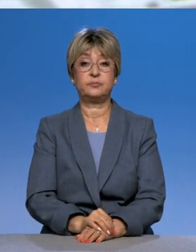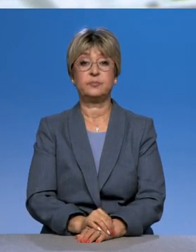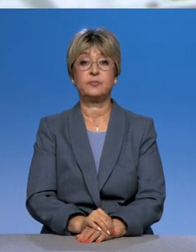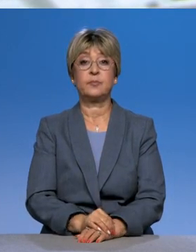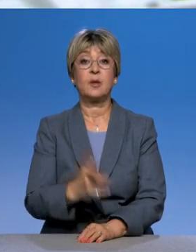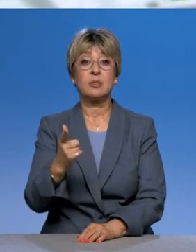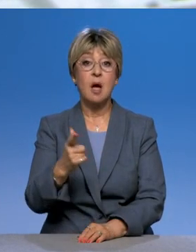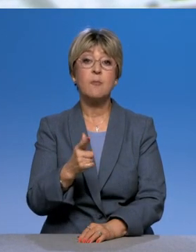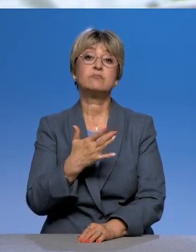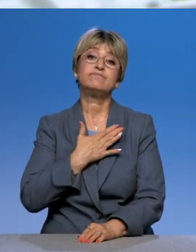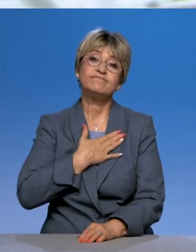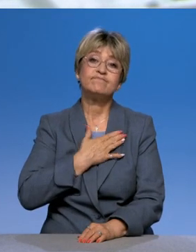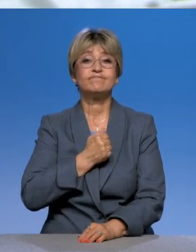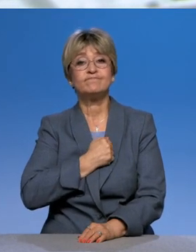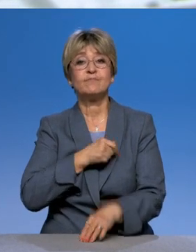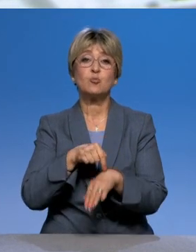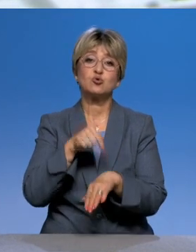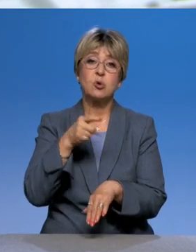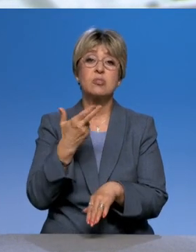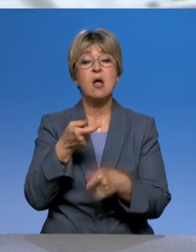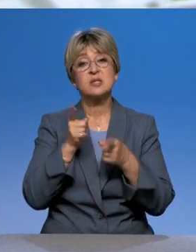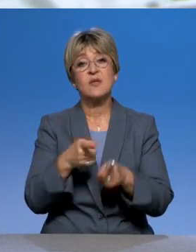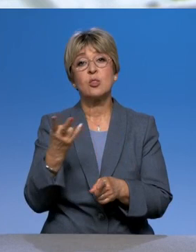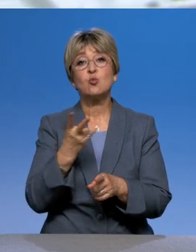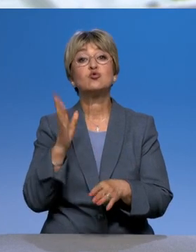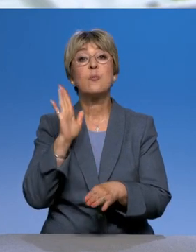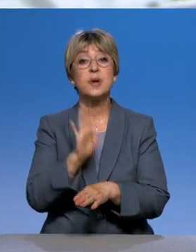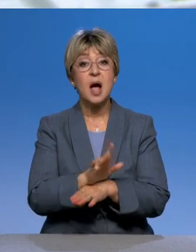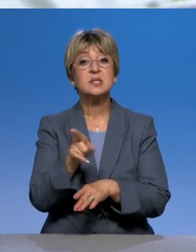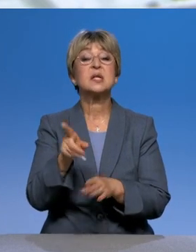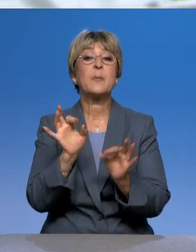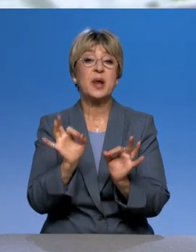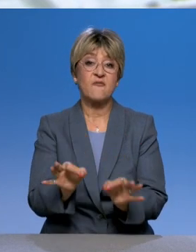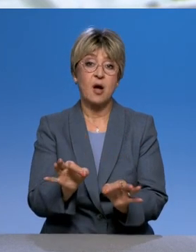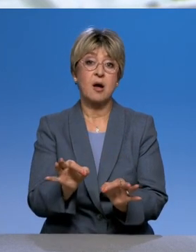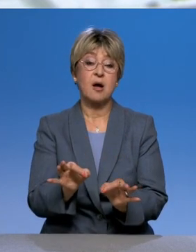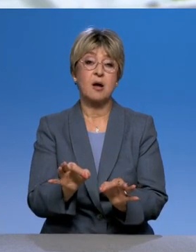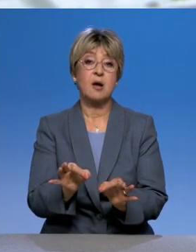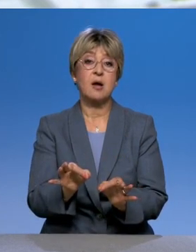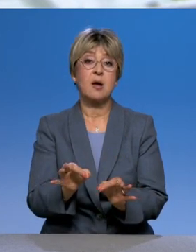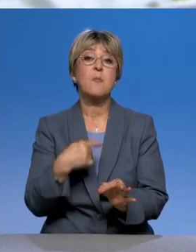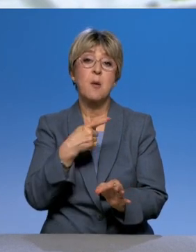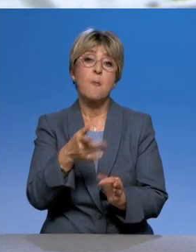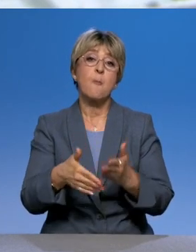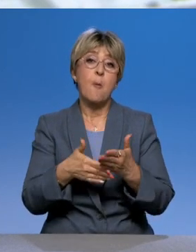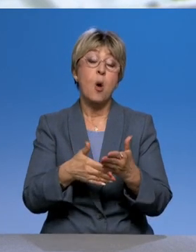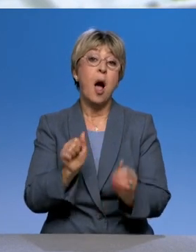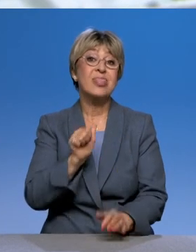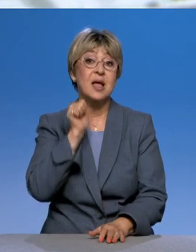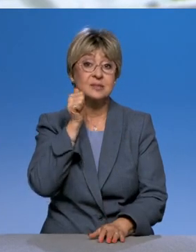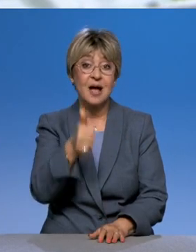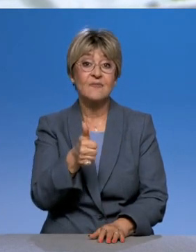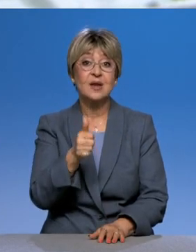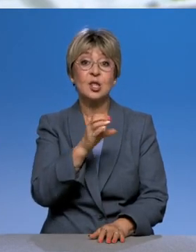там посочувствовали, сказали, да, действительно, нужен приказ, ты права, все мы посодействуем. На следующий день